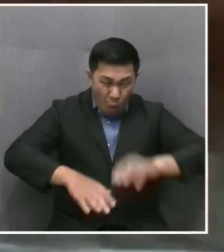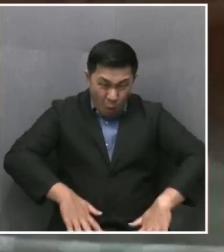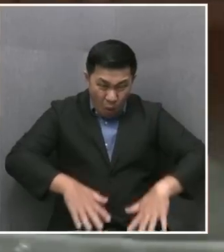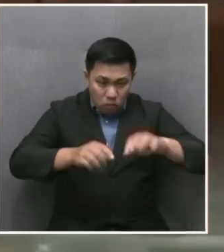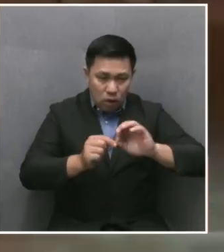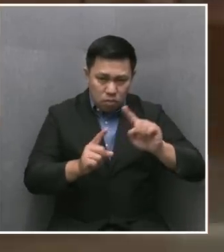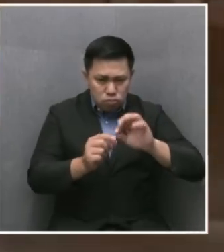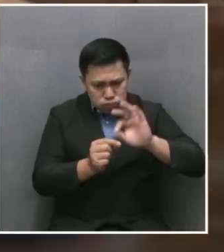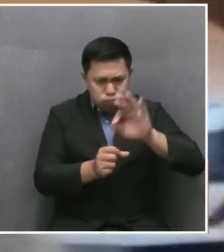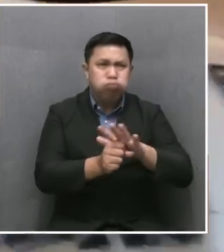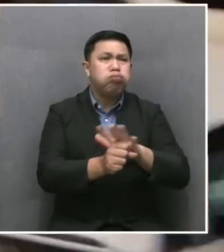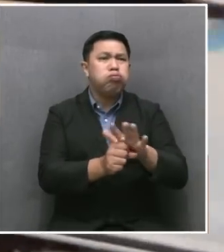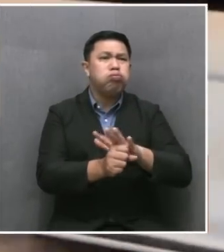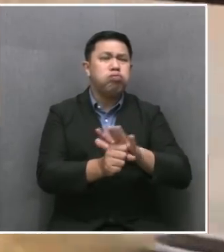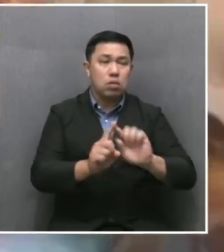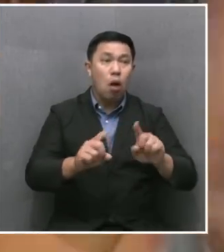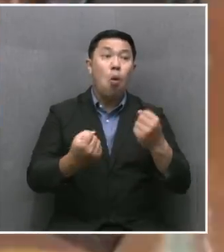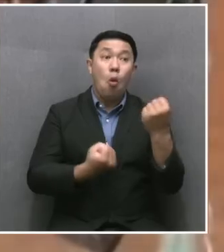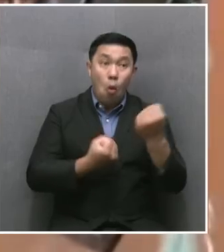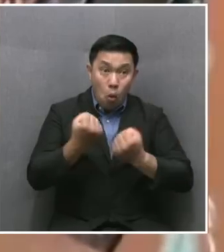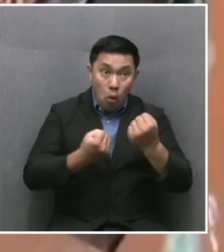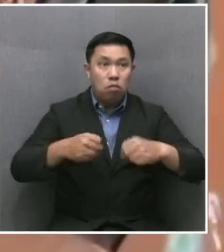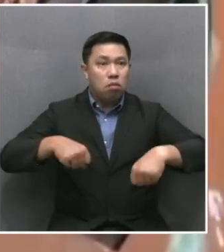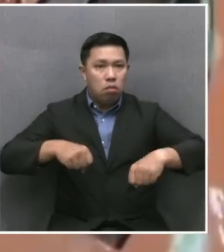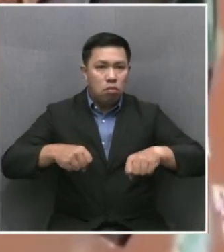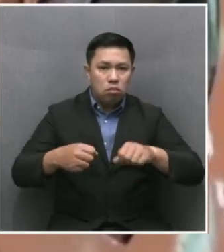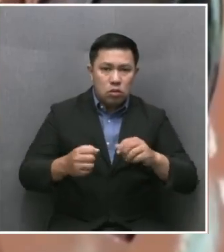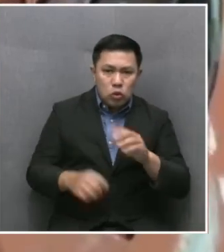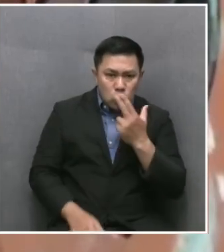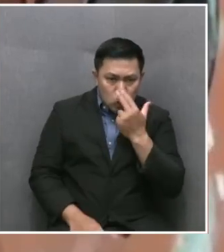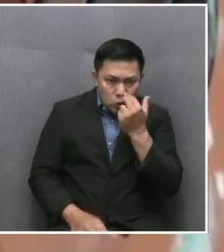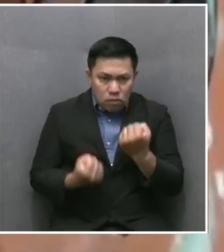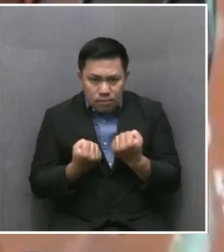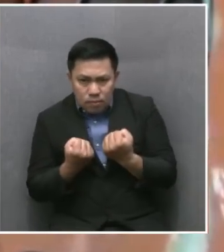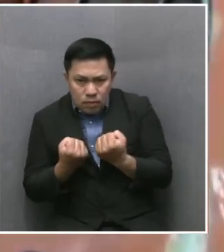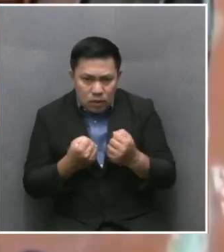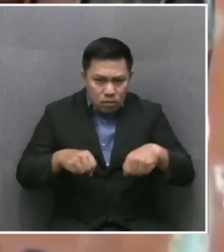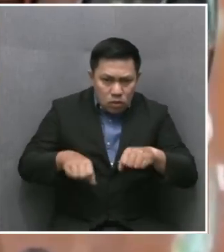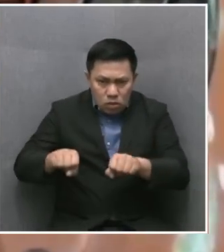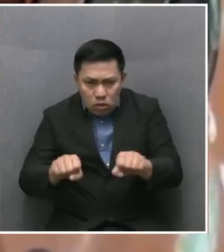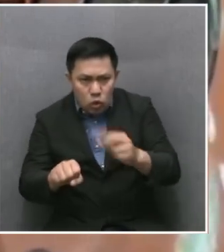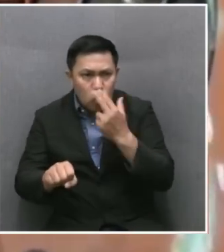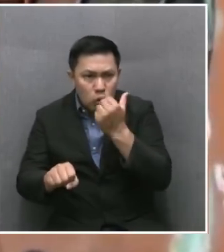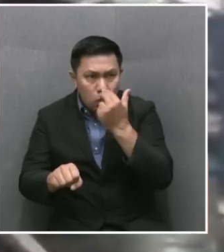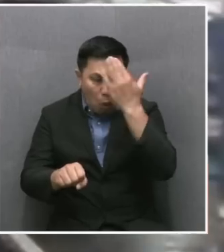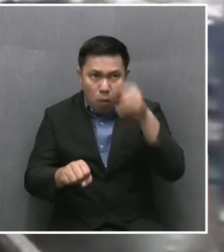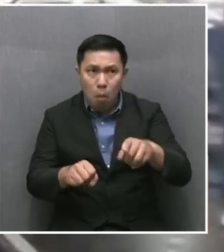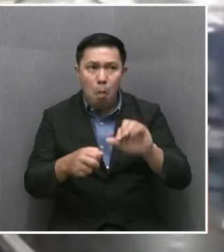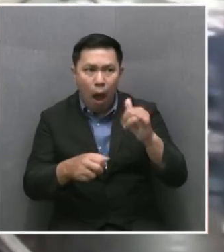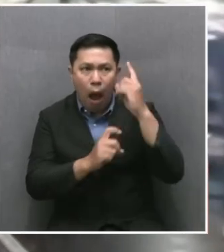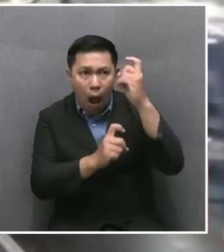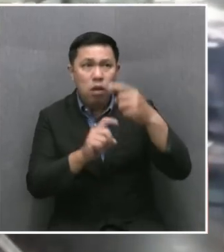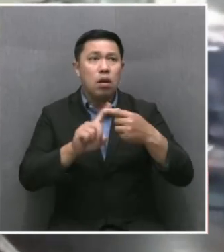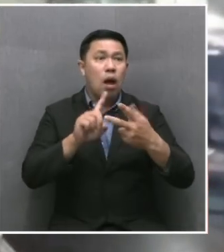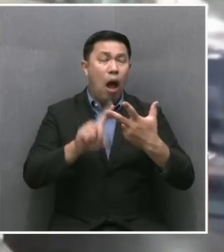มากแต่รถยนต์และรถจักรยานยนต์ที่สัญจรผ่านก็ต้องเพิ่มความระมัดระวังเพราะอาจเกิดอุบัติเหตุได้นอกจาก